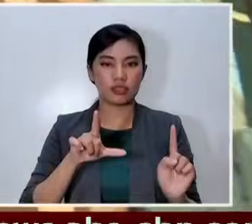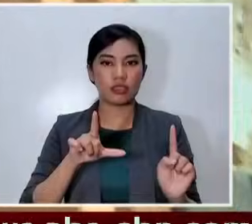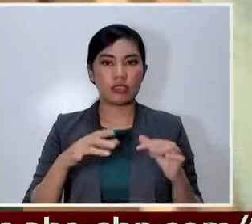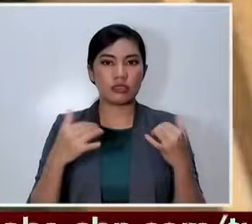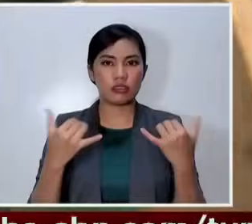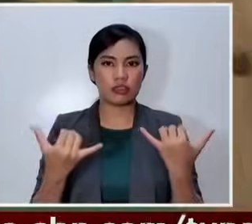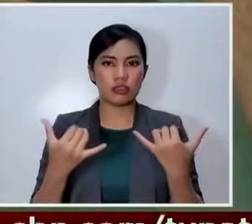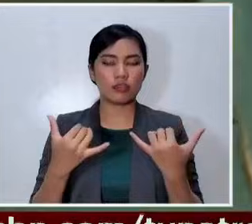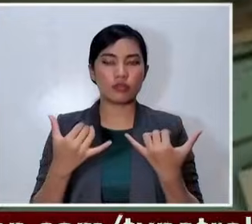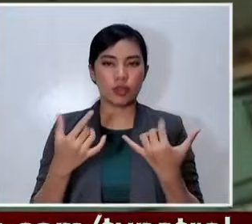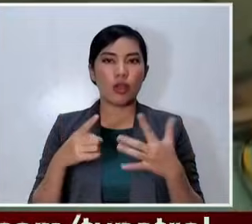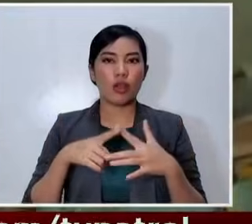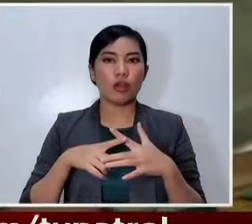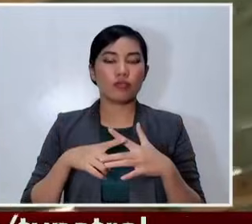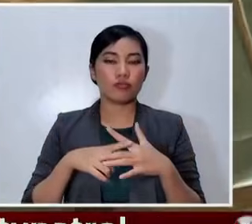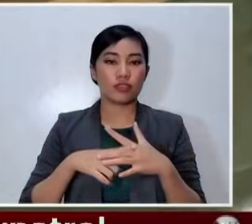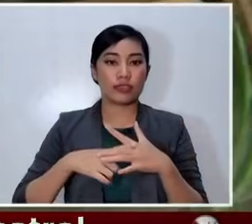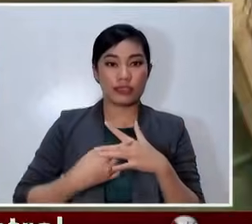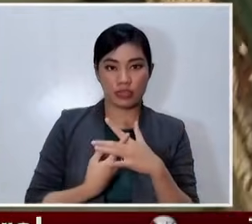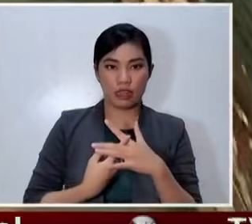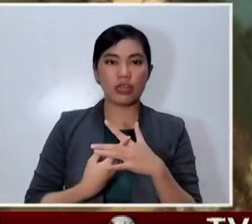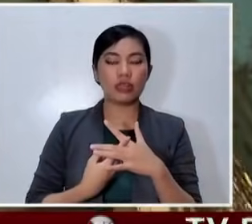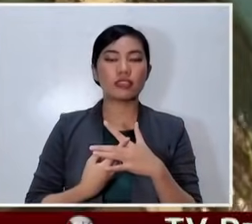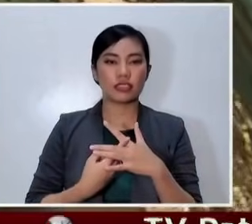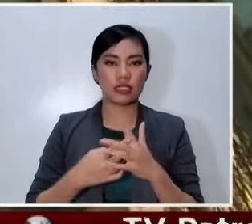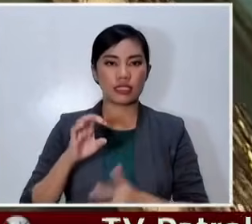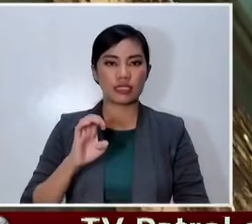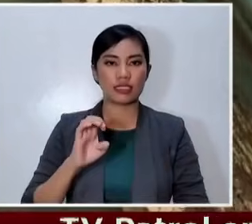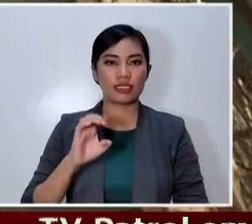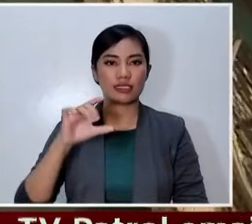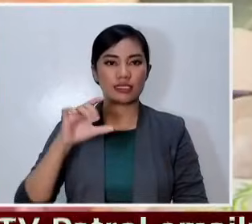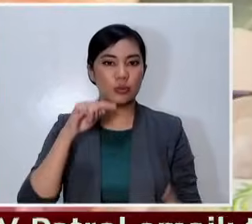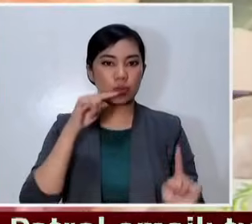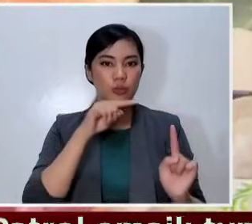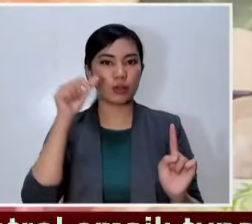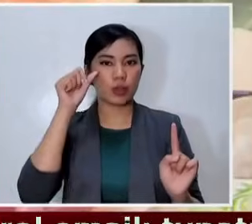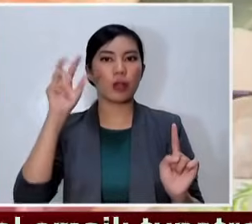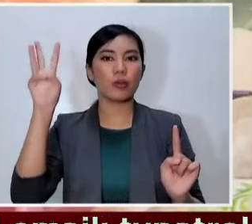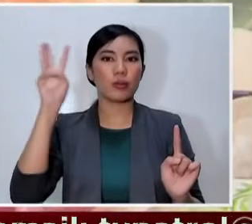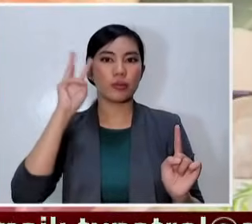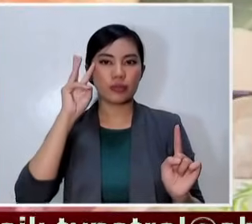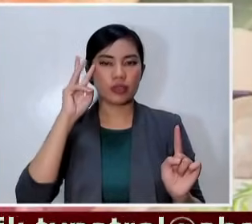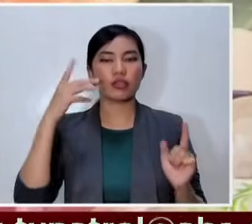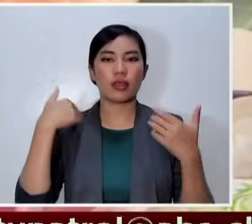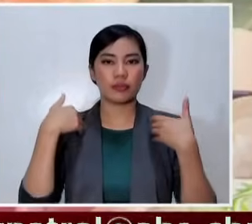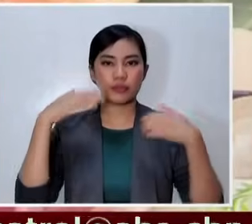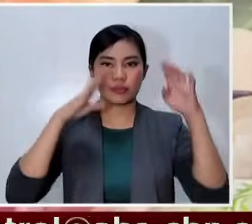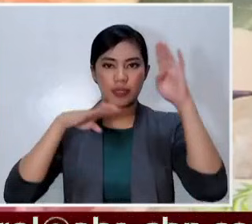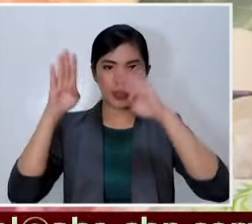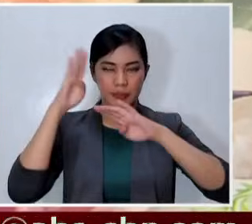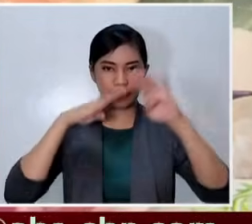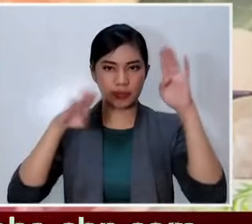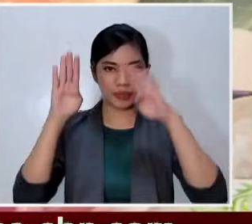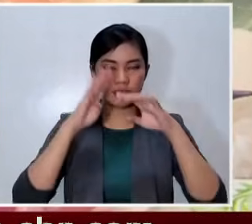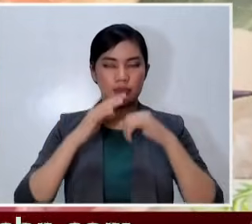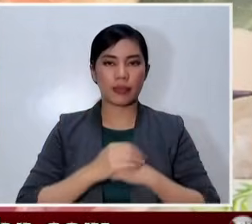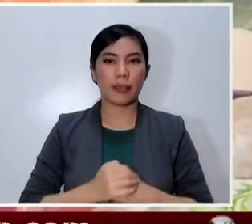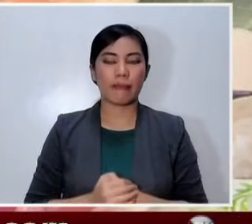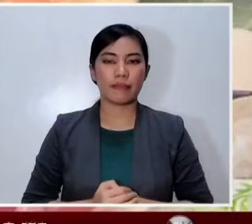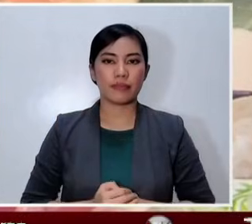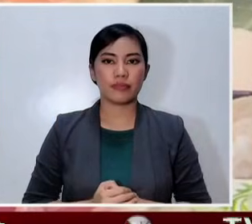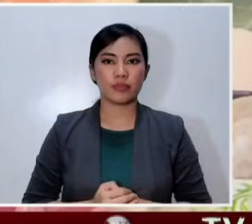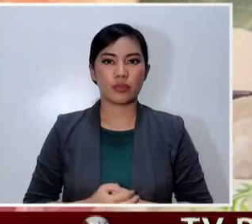alam na niya na mamomroblema siya sa mga susunod na araw. Lingguhan kami, isang linggo lang. Kaya hindi